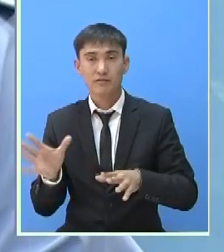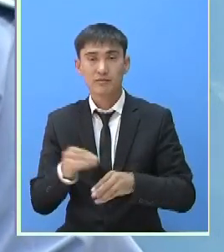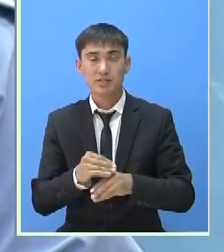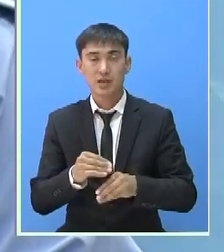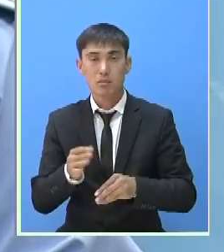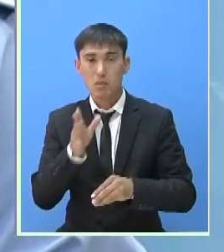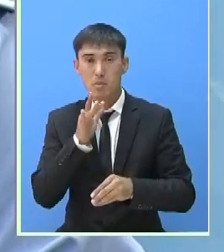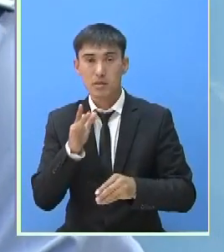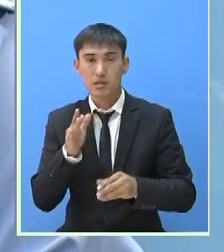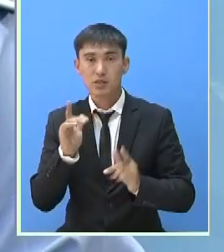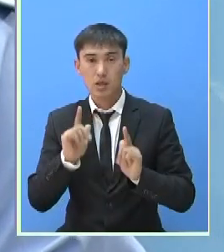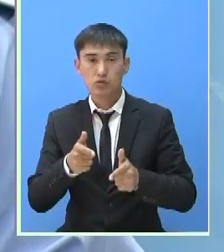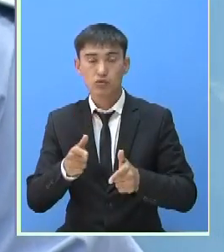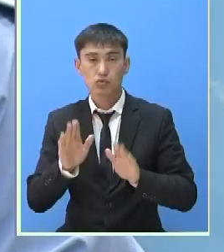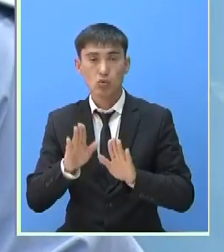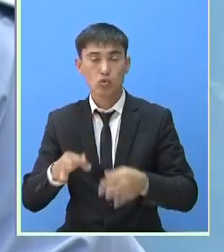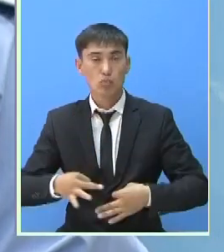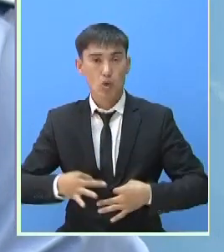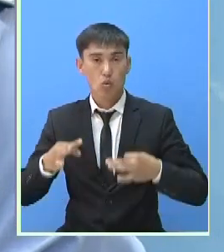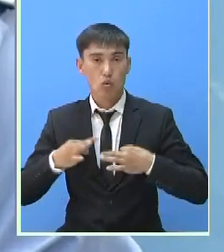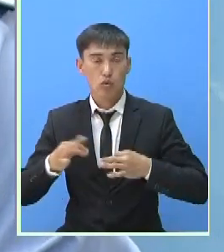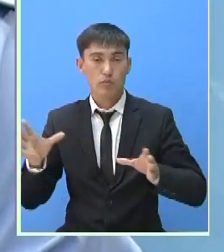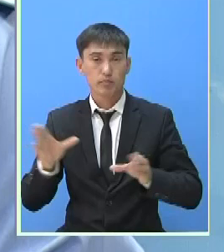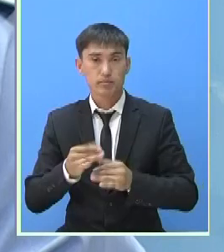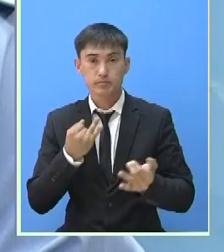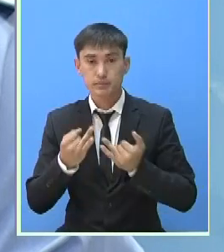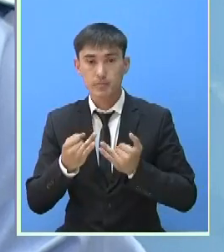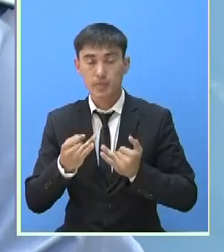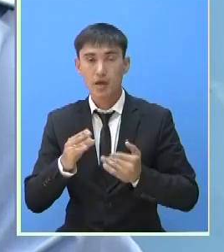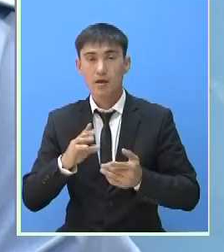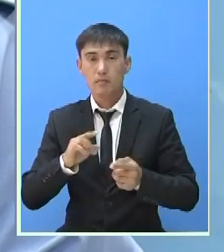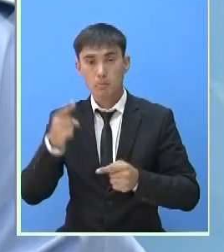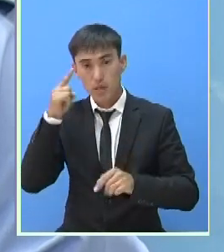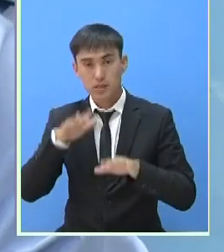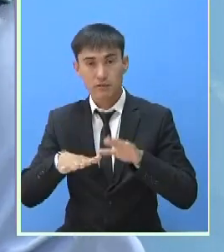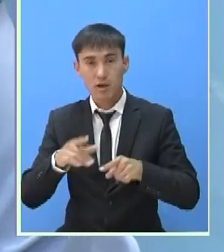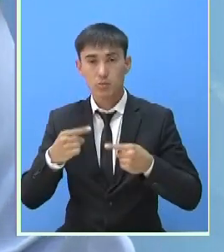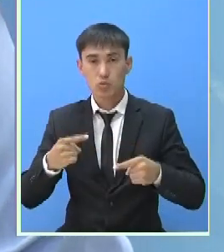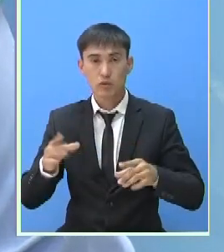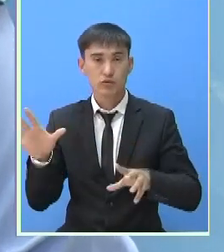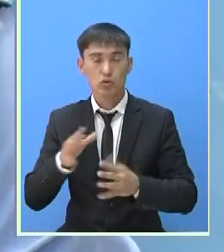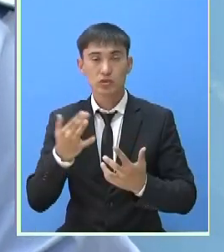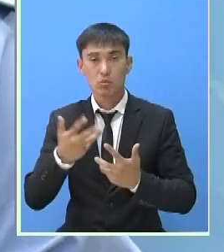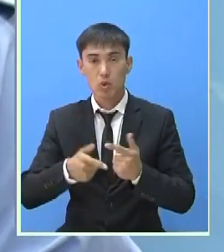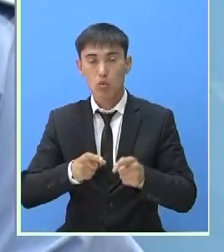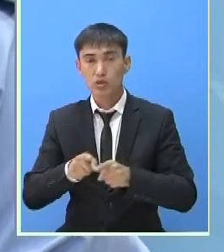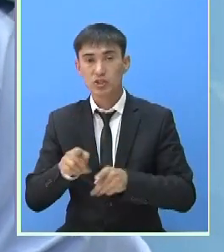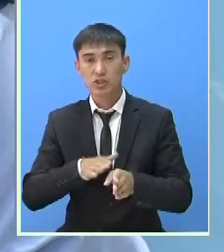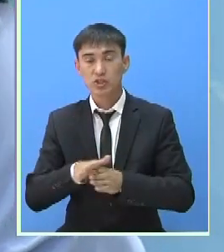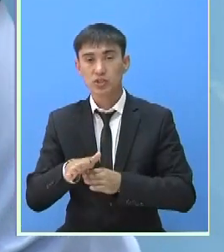они согласовываются только с прокурором. То есть и квалификация, подозреваемый, это все через нас проходит. То есть